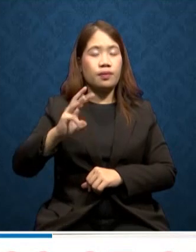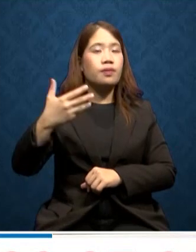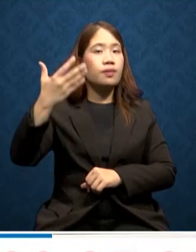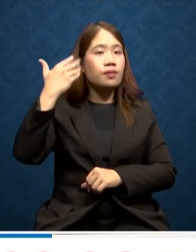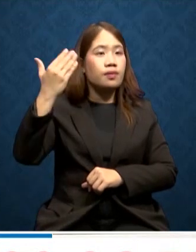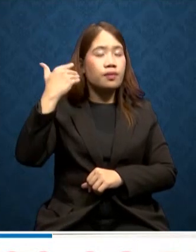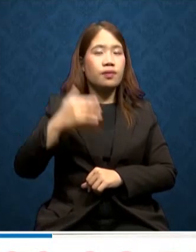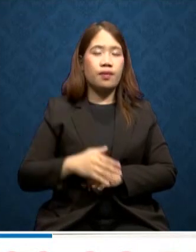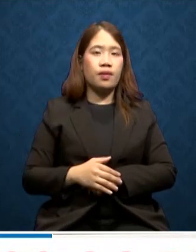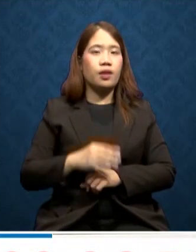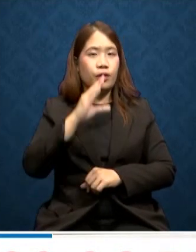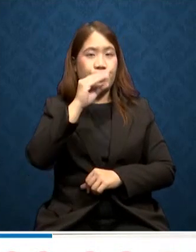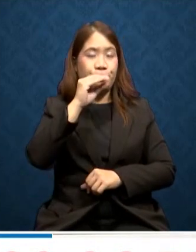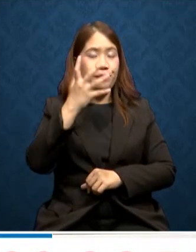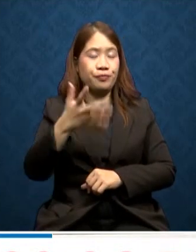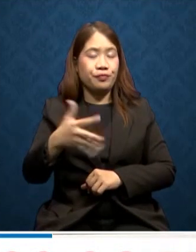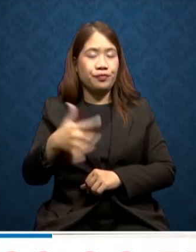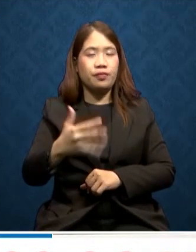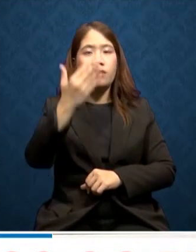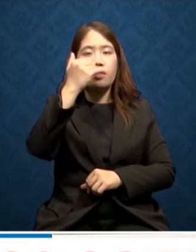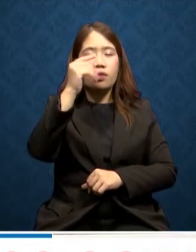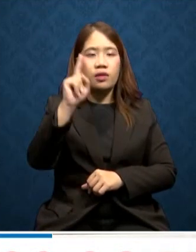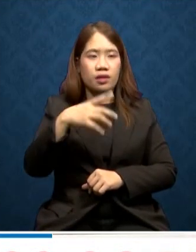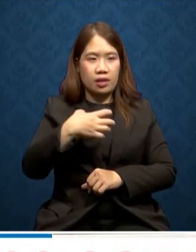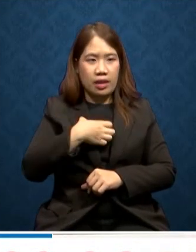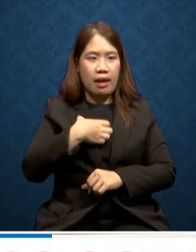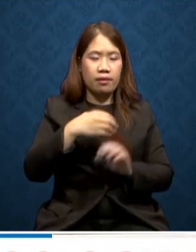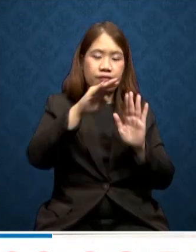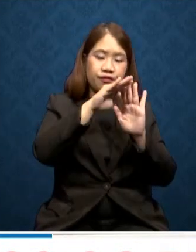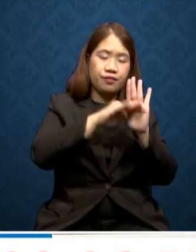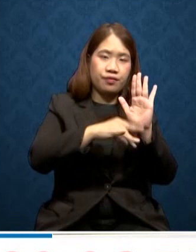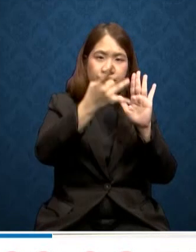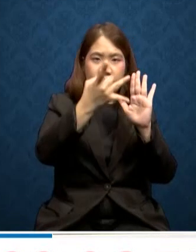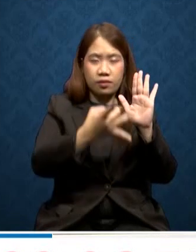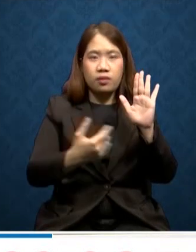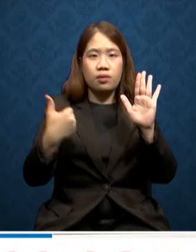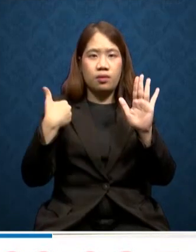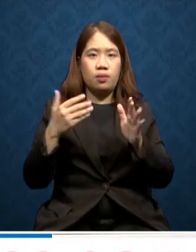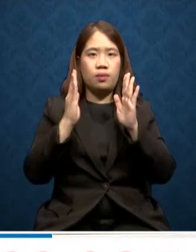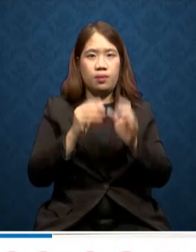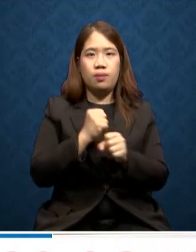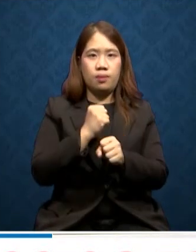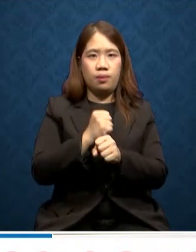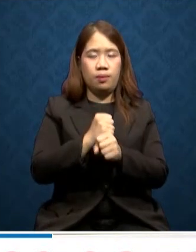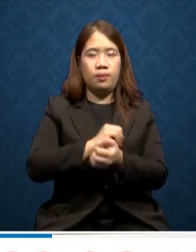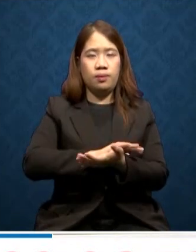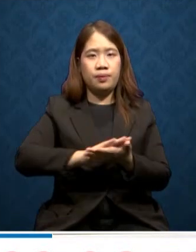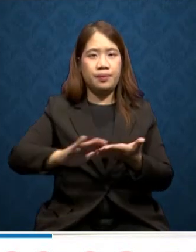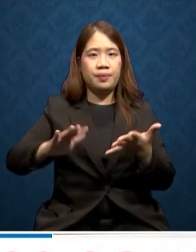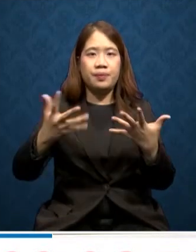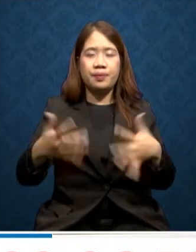านอังคณาเนี่ยท่านก็พูดไปแล้วว่าอยากได้นี่ได้นั่นก็มีคนทำไปแล้วเรียบร้อยนะครับระบบสแก